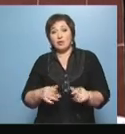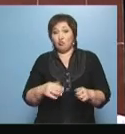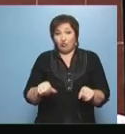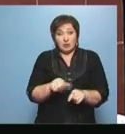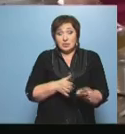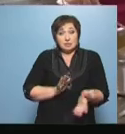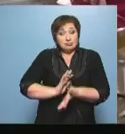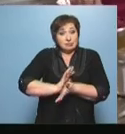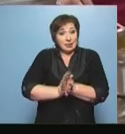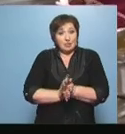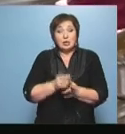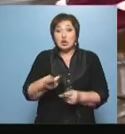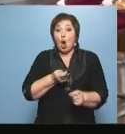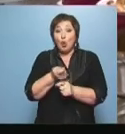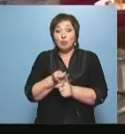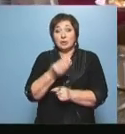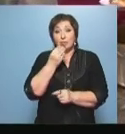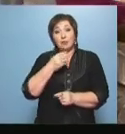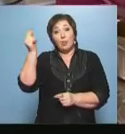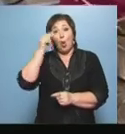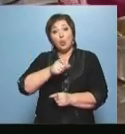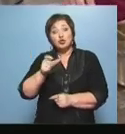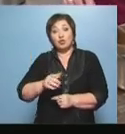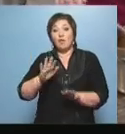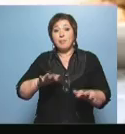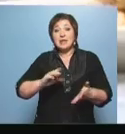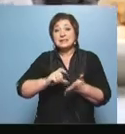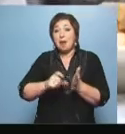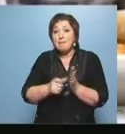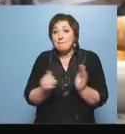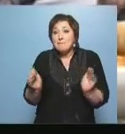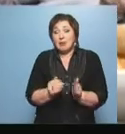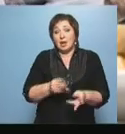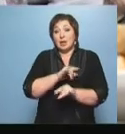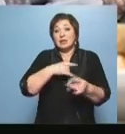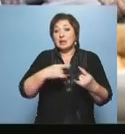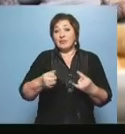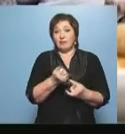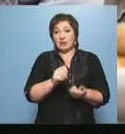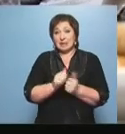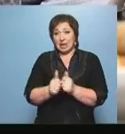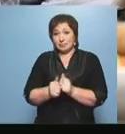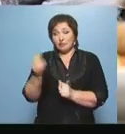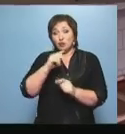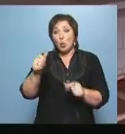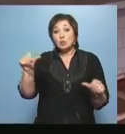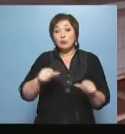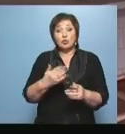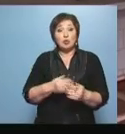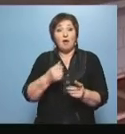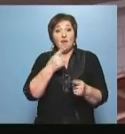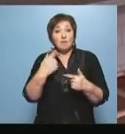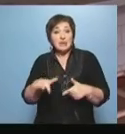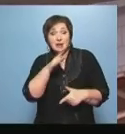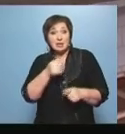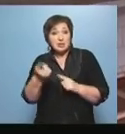не протолкнуться. Здесь кормят обедами учеников. Места мало и накрывать приходится в несколько смен. Школьную столовую, которая полвека была еще и